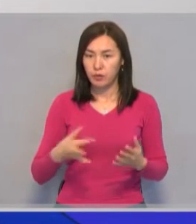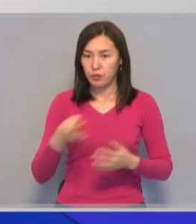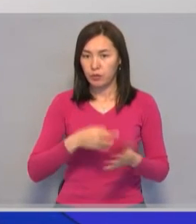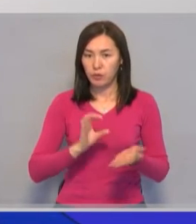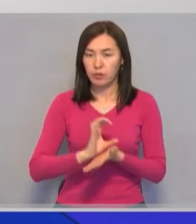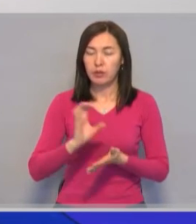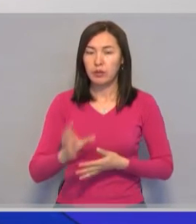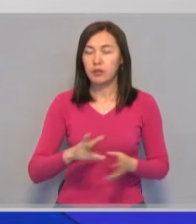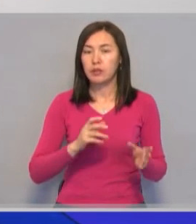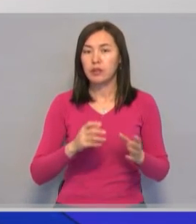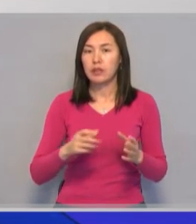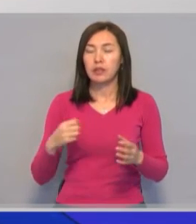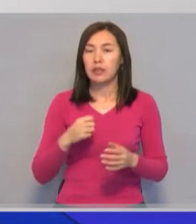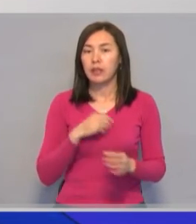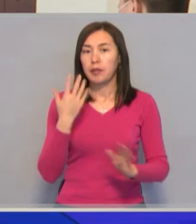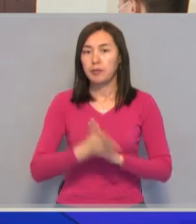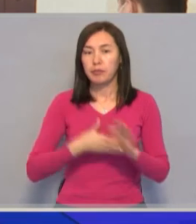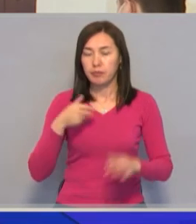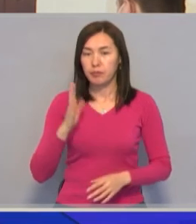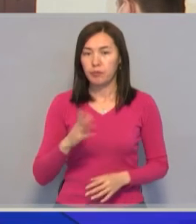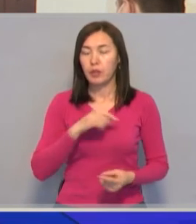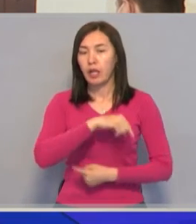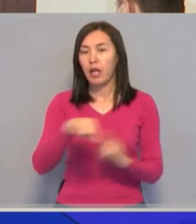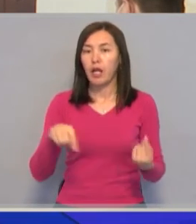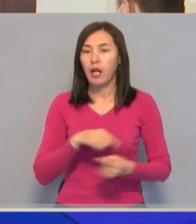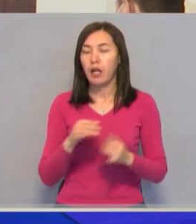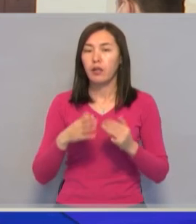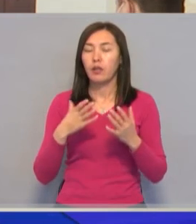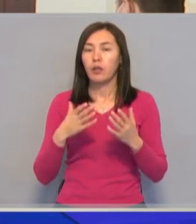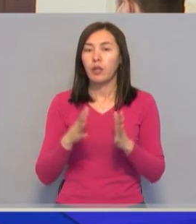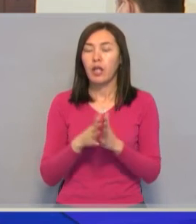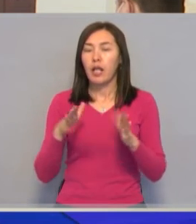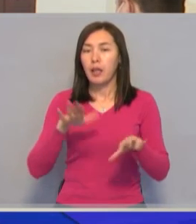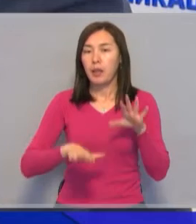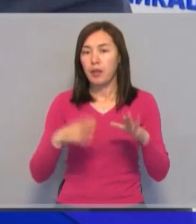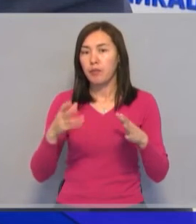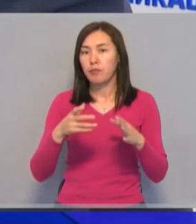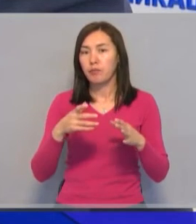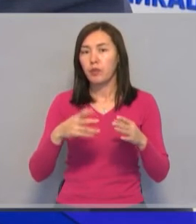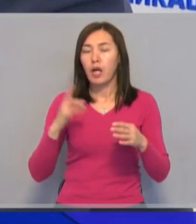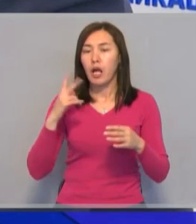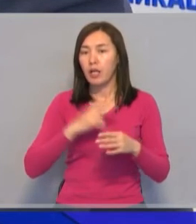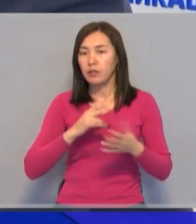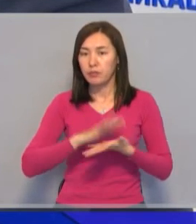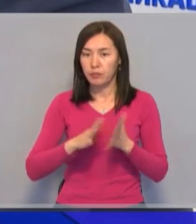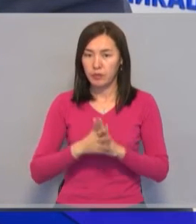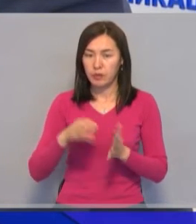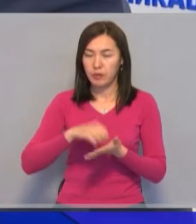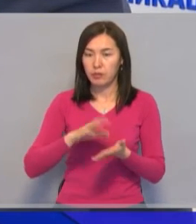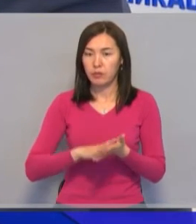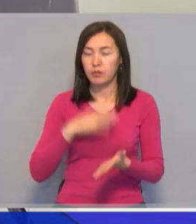органға жіберілетінін автоматты түрде анықтайды. Кәсіпкерлердің кем өлшеуі, тараздан жеуі, есептен жаңылысу жағдайы